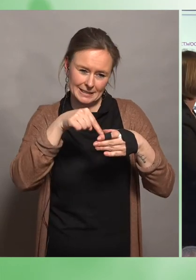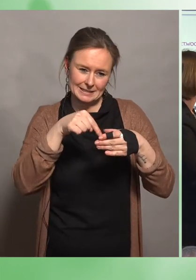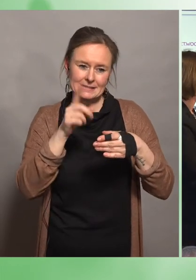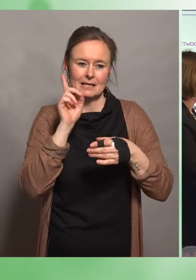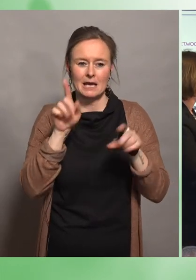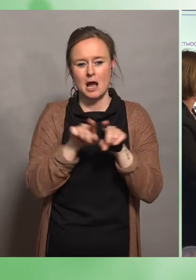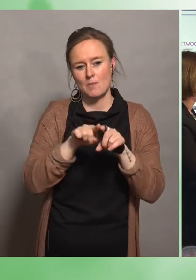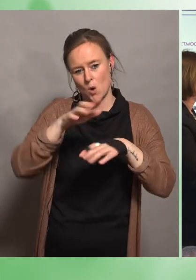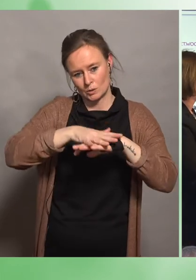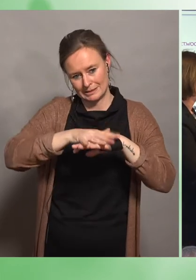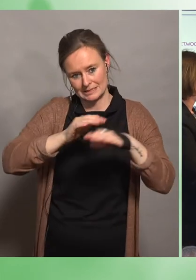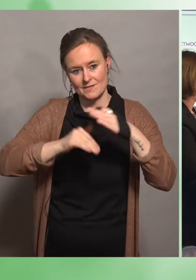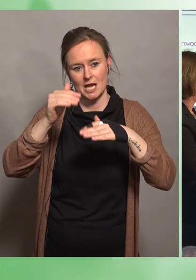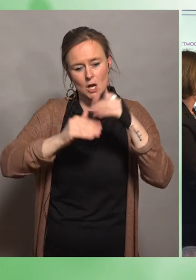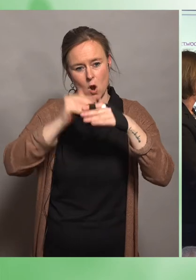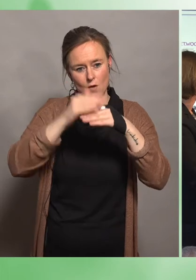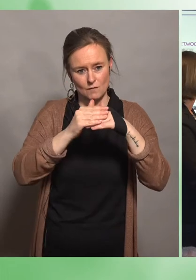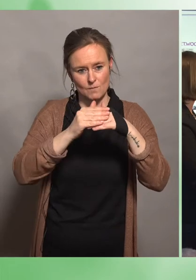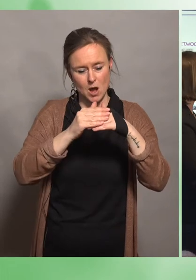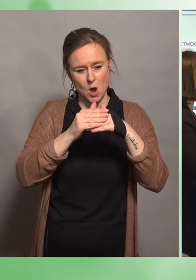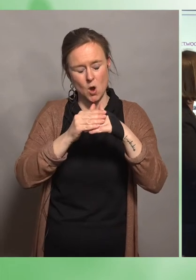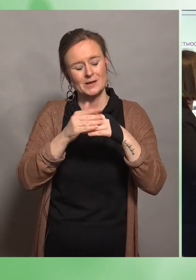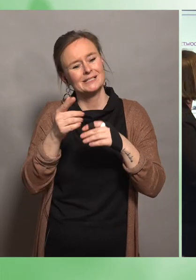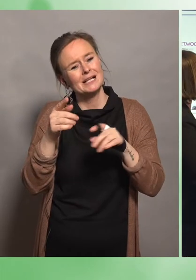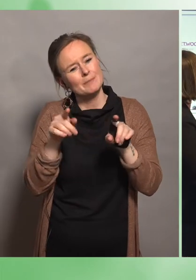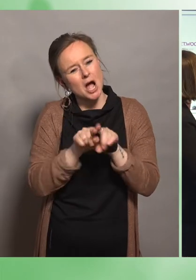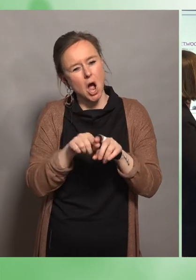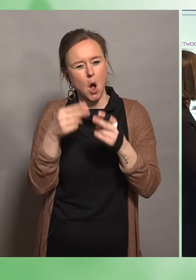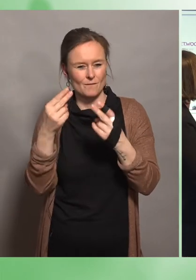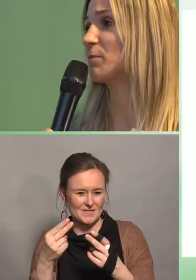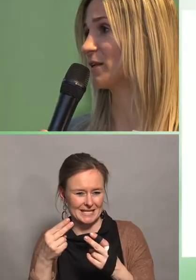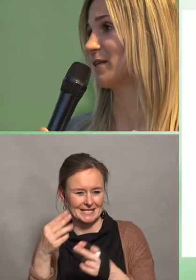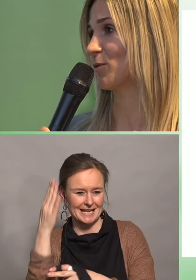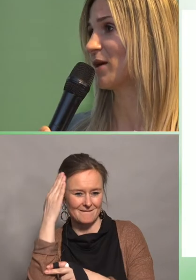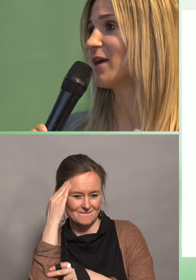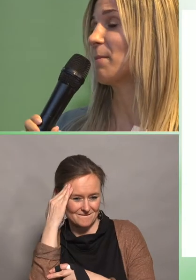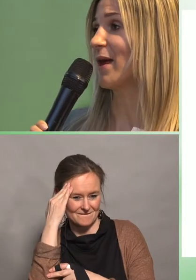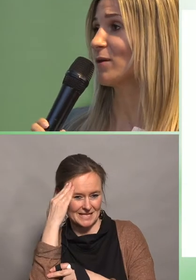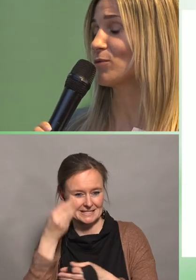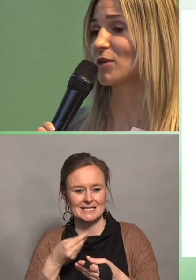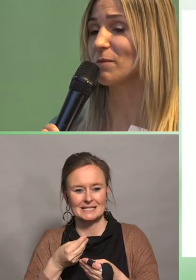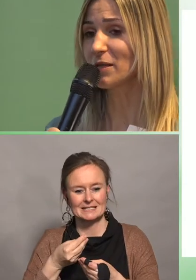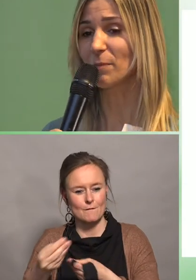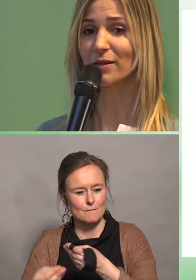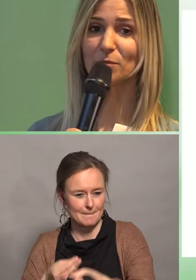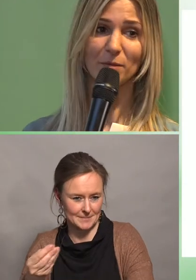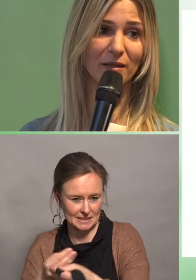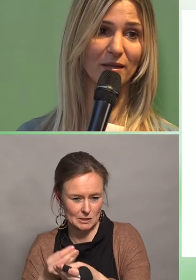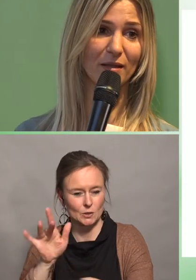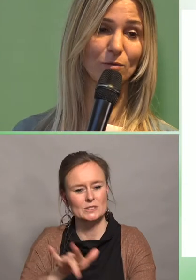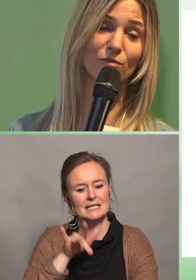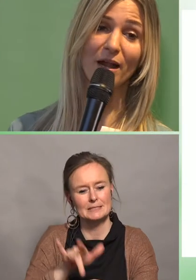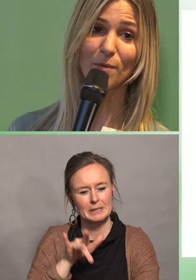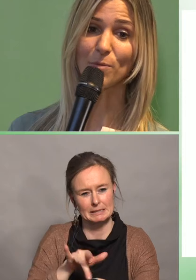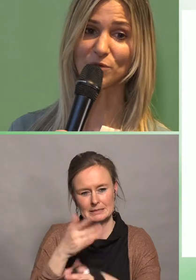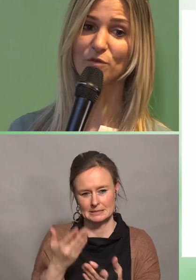anderem mit dem Nebenbetriebsservice, war uns eines ganz wichtig, nämlich Wissensvermittlung und Sensibilisierung bei unseren Mitarbeitern,